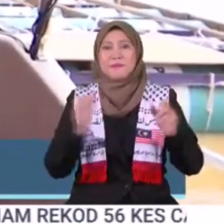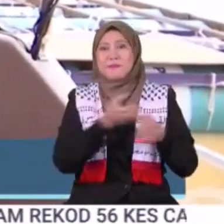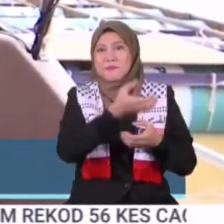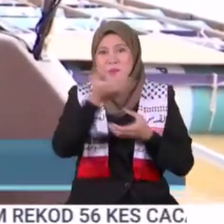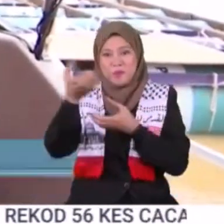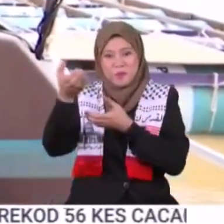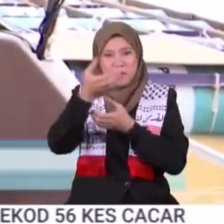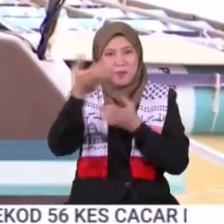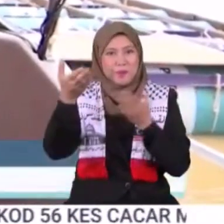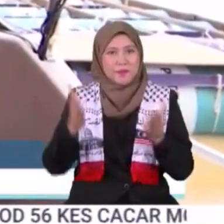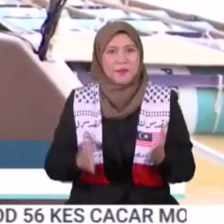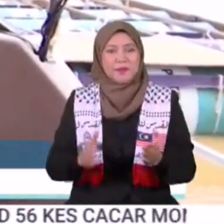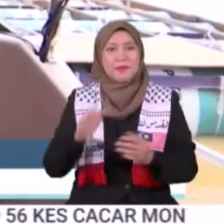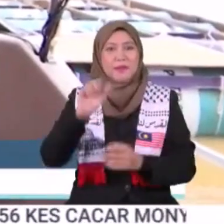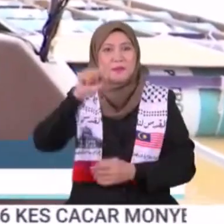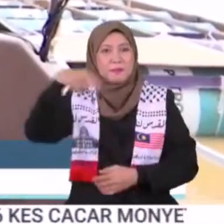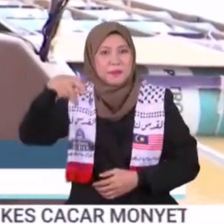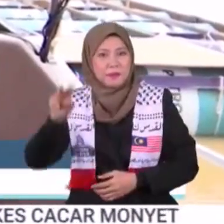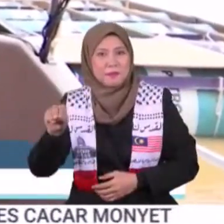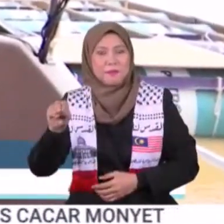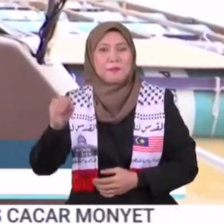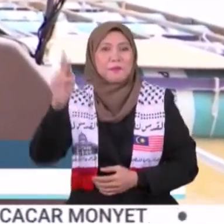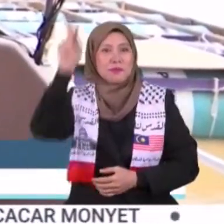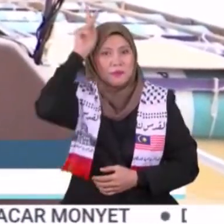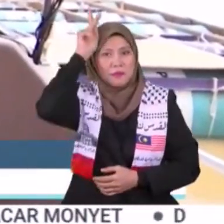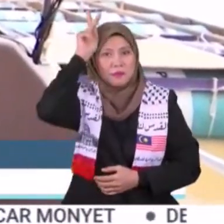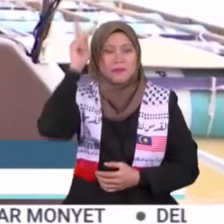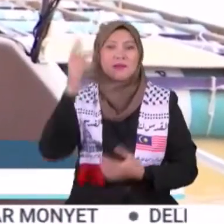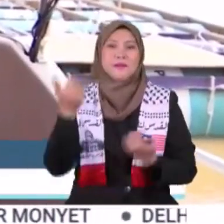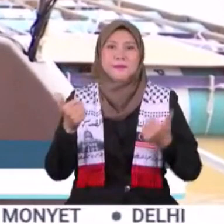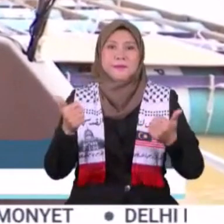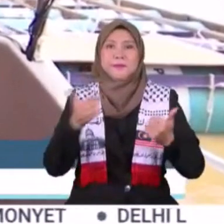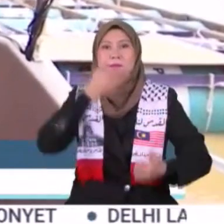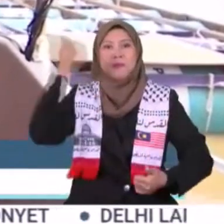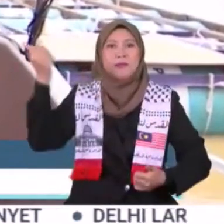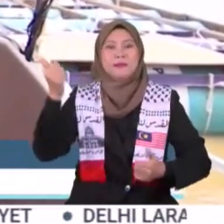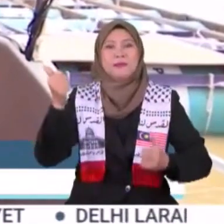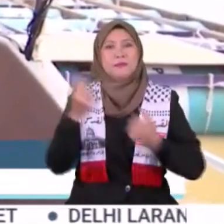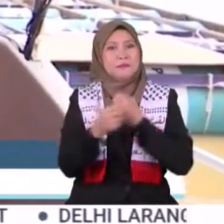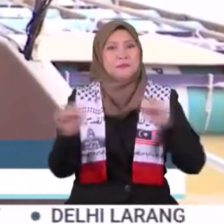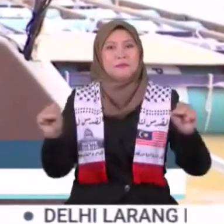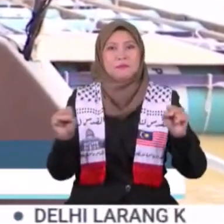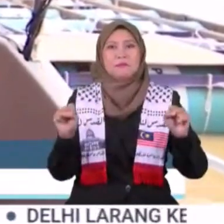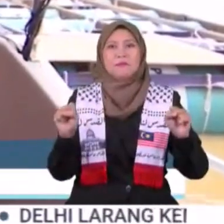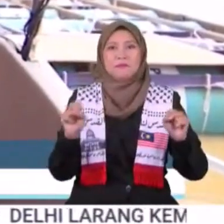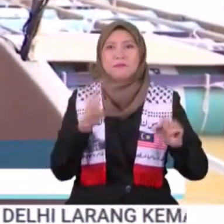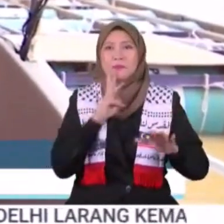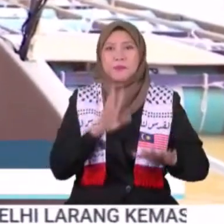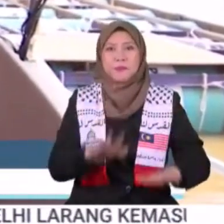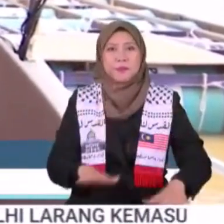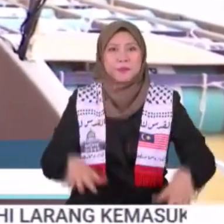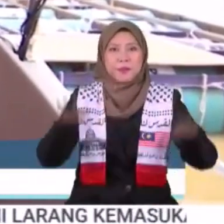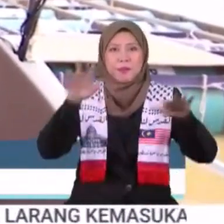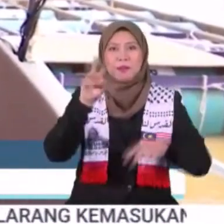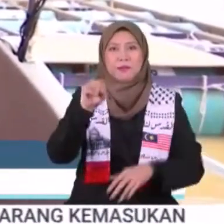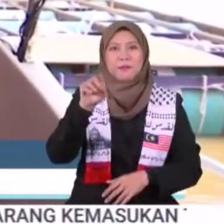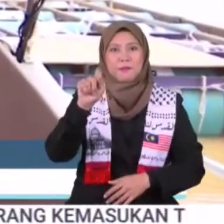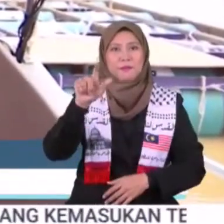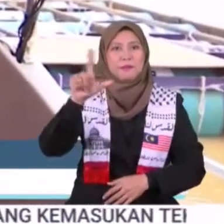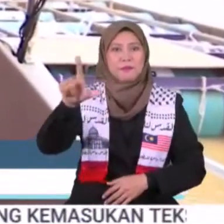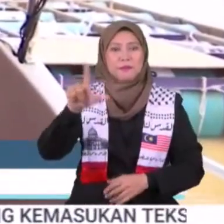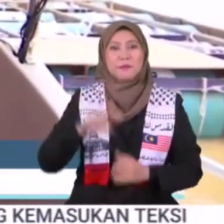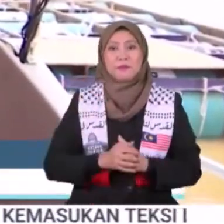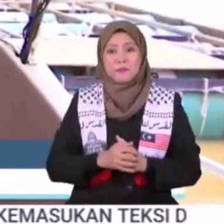berkaitan APM dan JBPM Kelantan berada pada tahap terbaik untuk mendepani fenomena monsun timur laut. Oleh